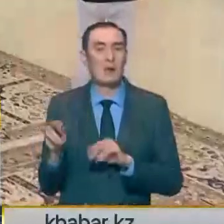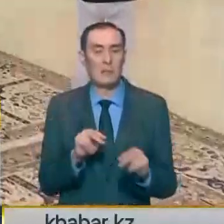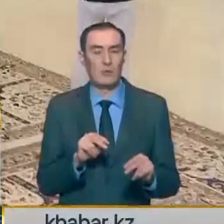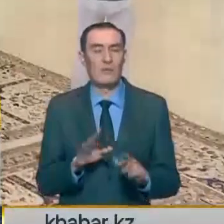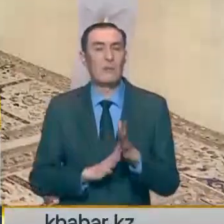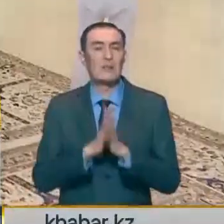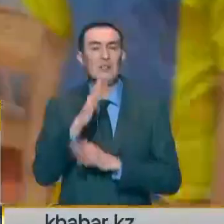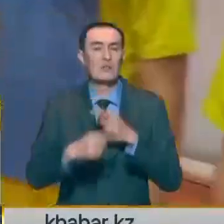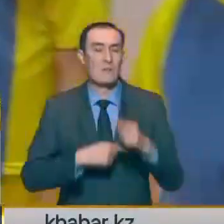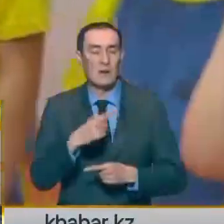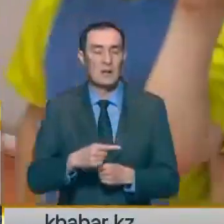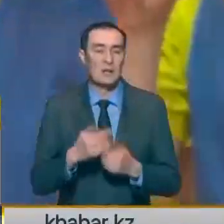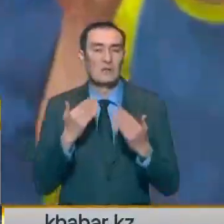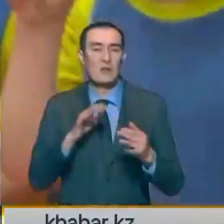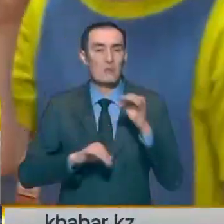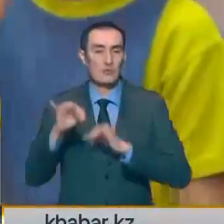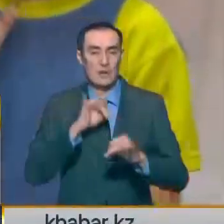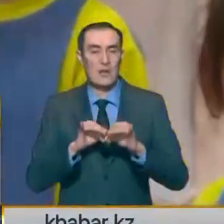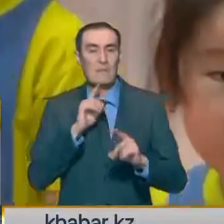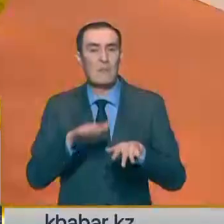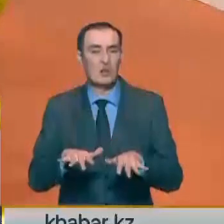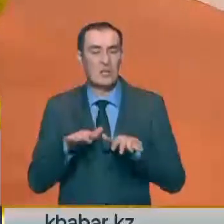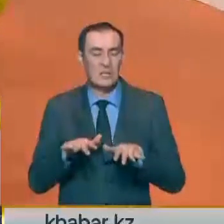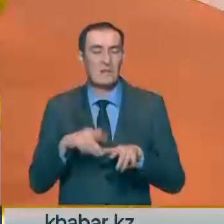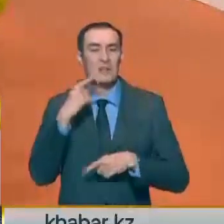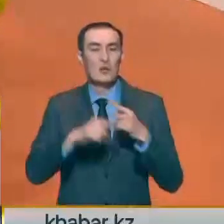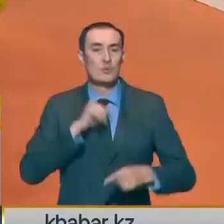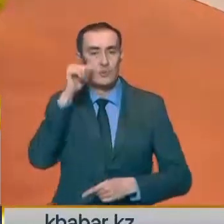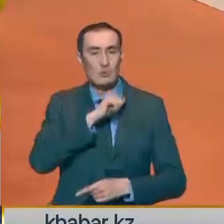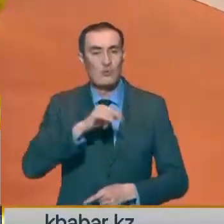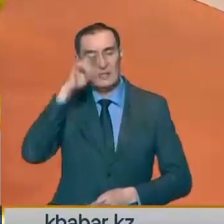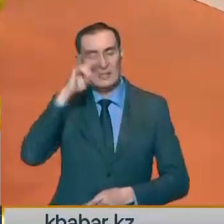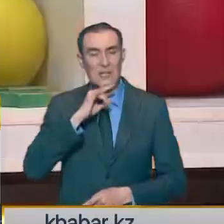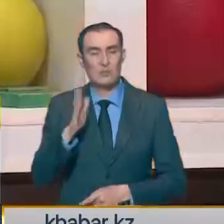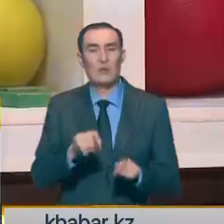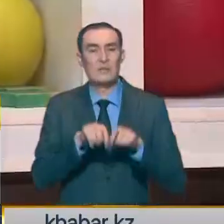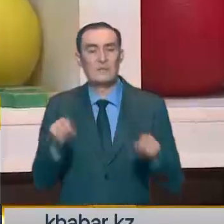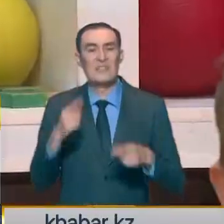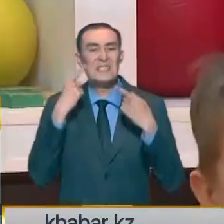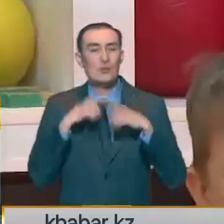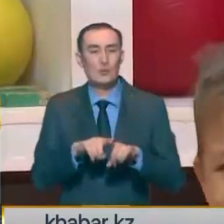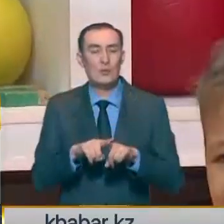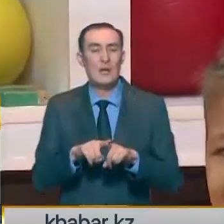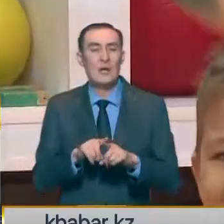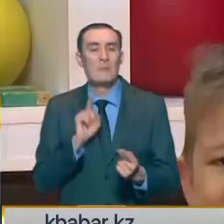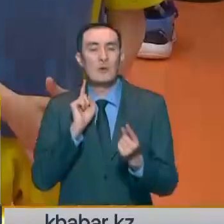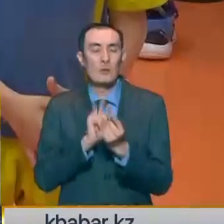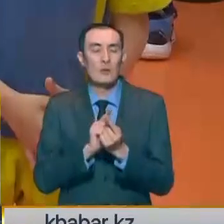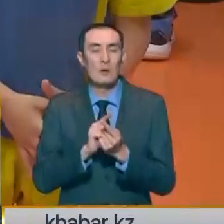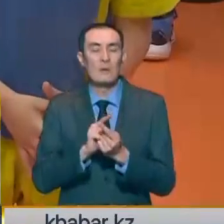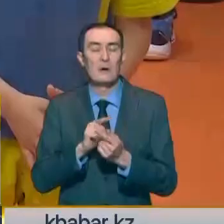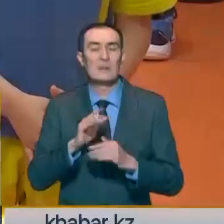благополучие подрастающего поколения, речь шла сегодня в Мажилисе. Уже в следующем году в Казахстане готовы создать институт приемных профессиональных